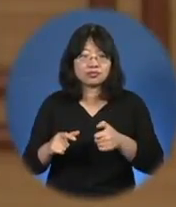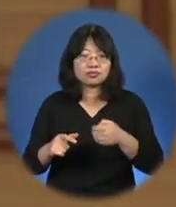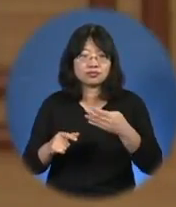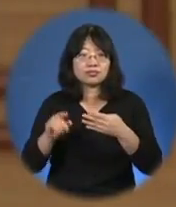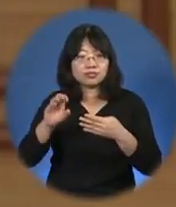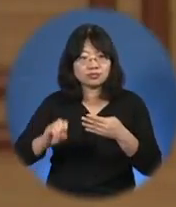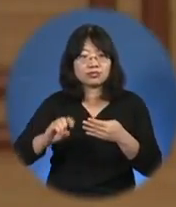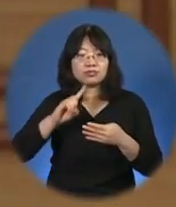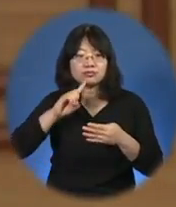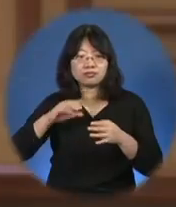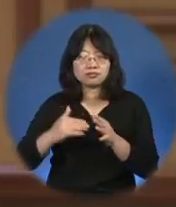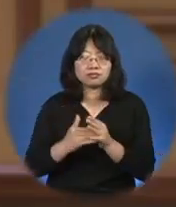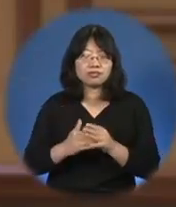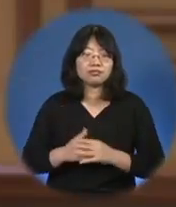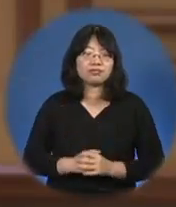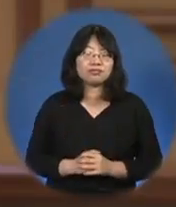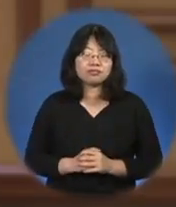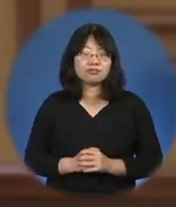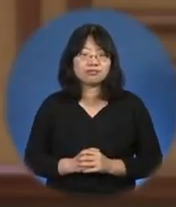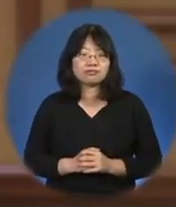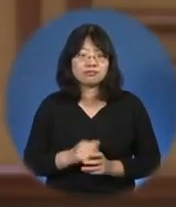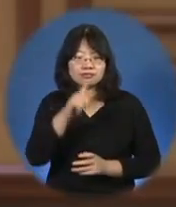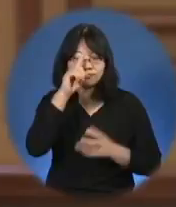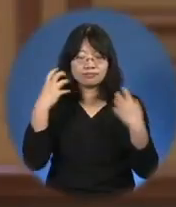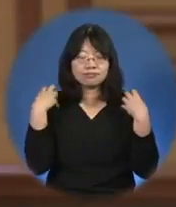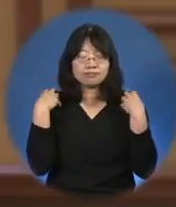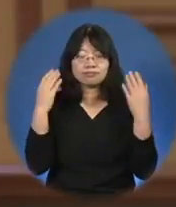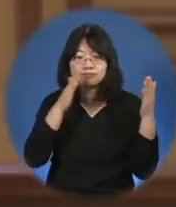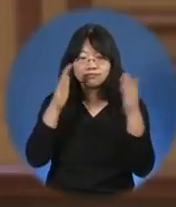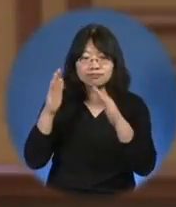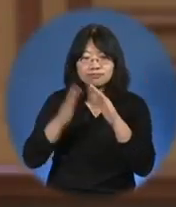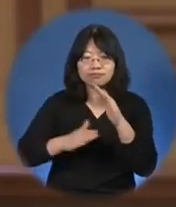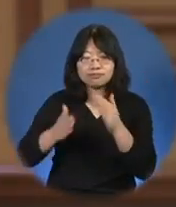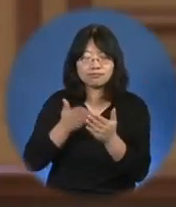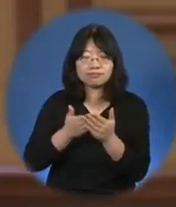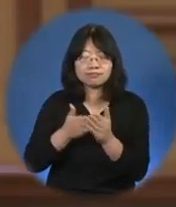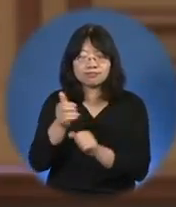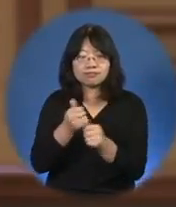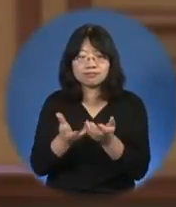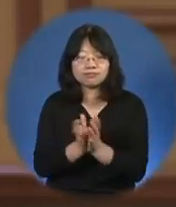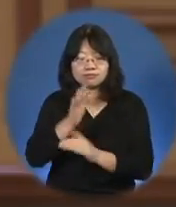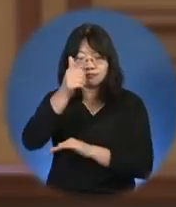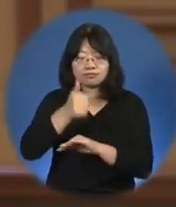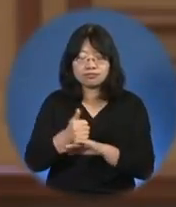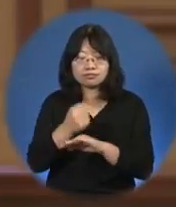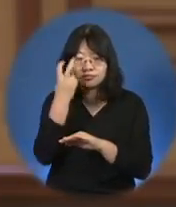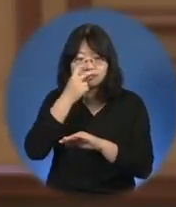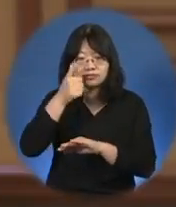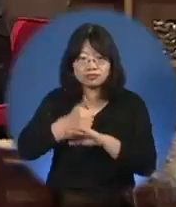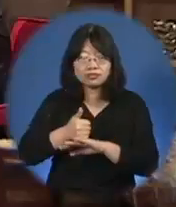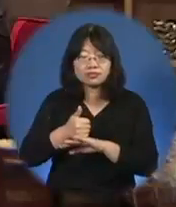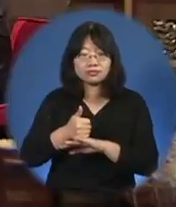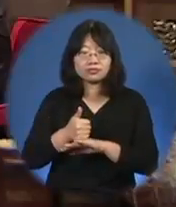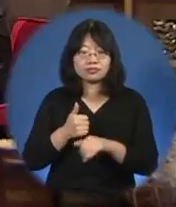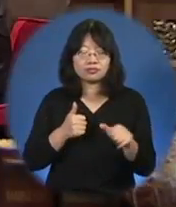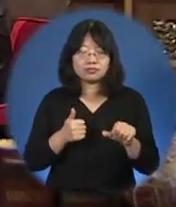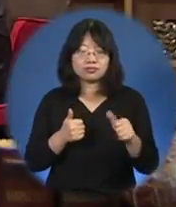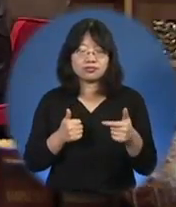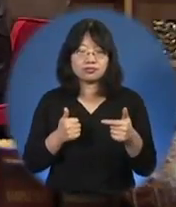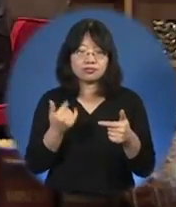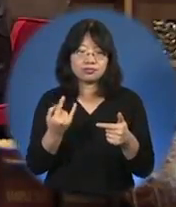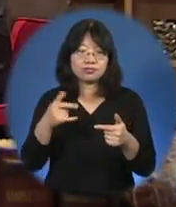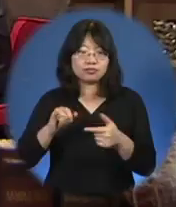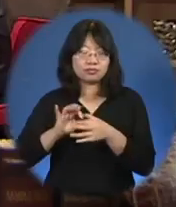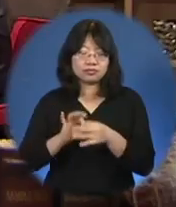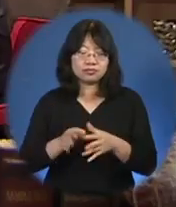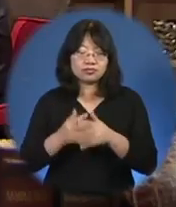네, 네. 네. 그래서 정부를 향해서 공론화위원회의 최종 조사 결과는 56호기는